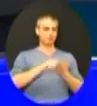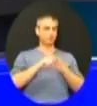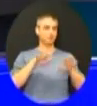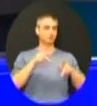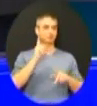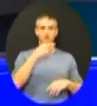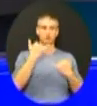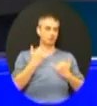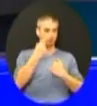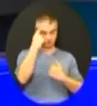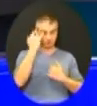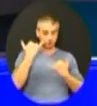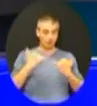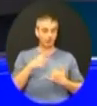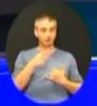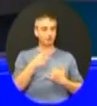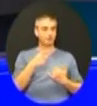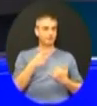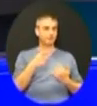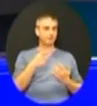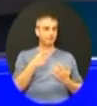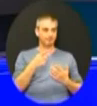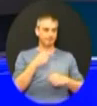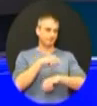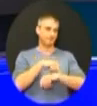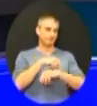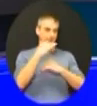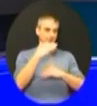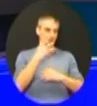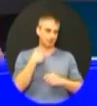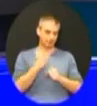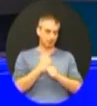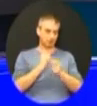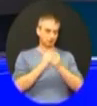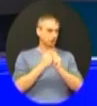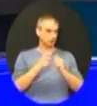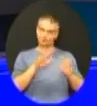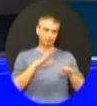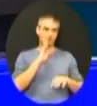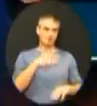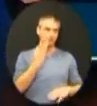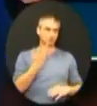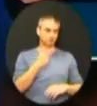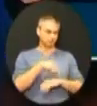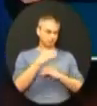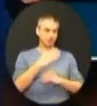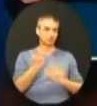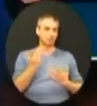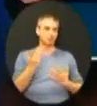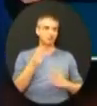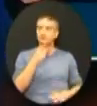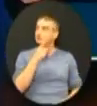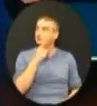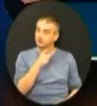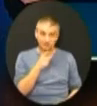ממשלתי ואת יש לך עכשיו את יודעת שיש לך עכשיו את ה זמן כי את ו גם הממשלות פה זה לא ארבע שנים יש לך זמן ואז אג